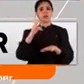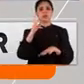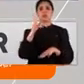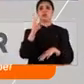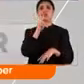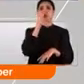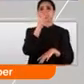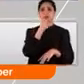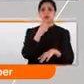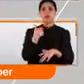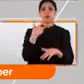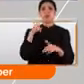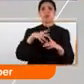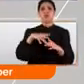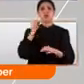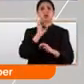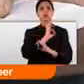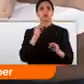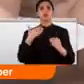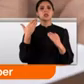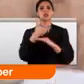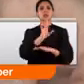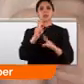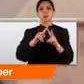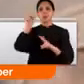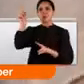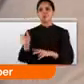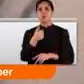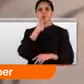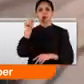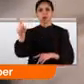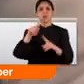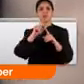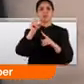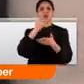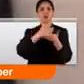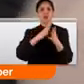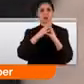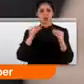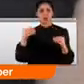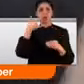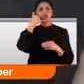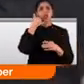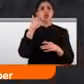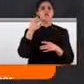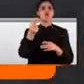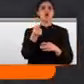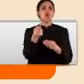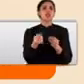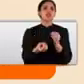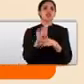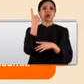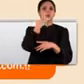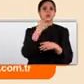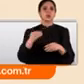kadar ben ne karakol yüzü ne bir adliye yüzü görmüştüm. Murat Kula'nın kaybolan kimliğiyle bir hat çıkarıldı. Suç yağmuru da böyle başladı.